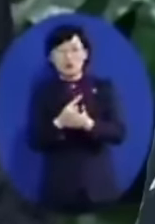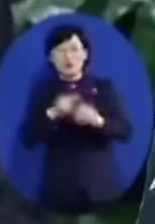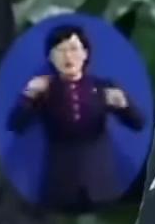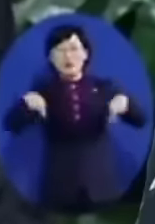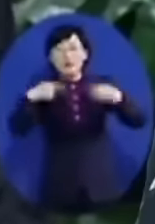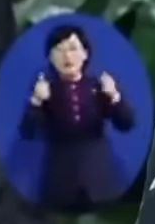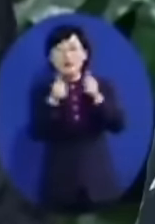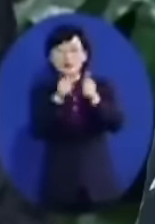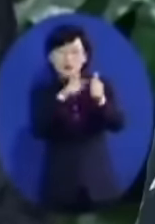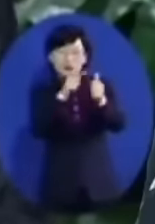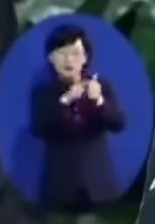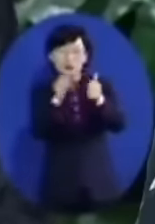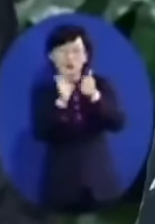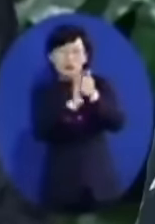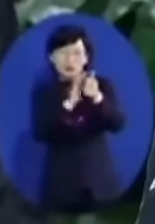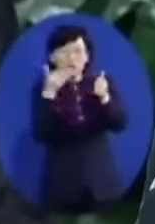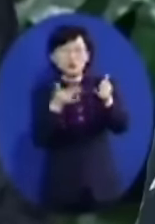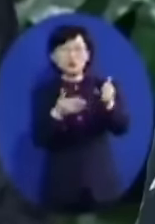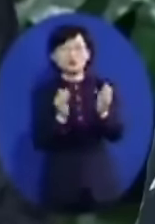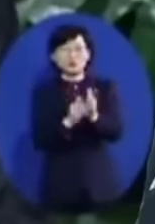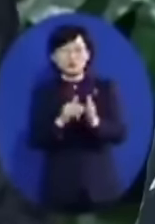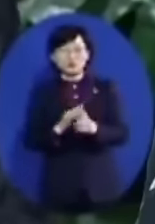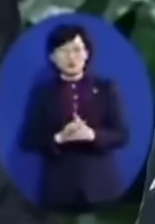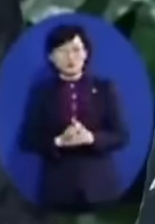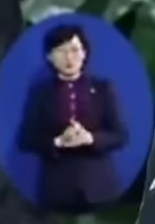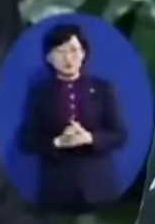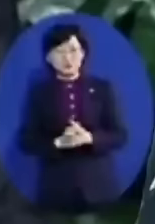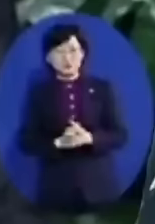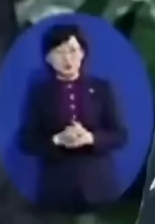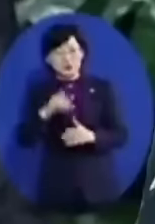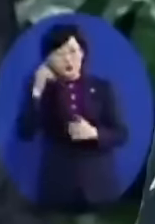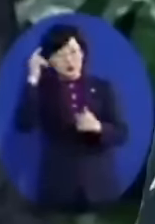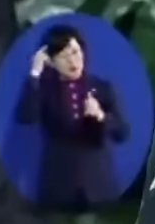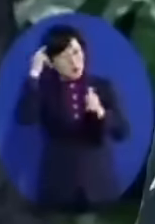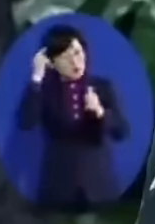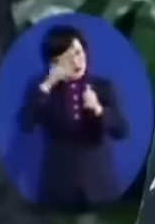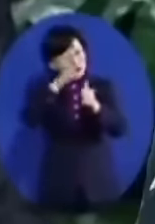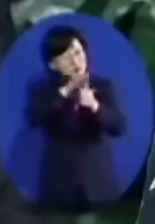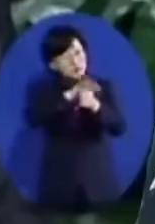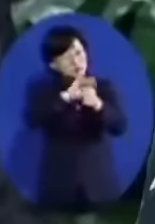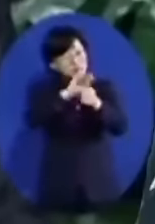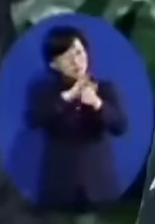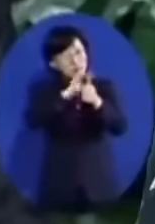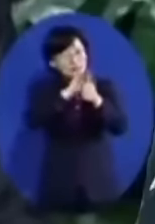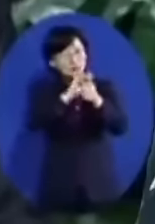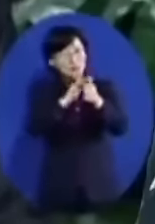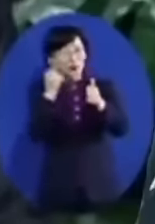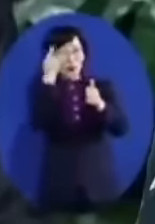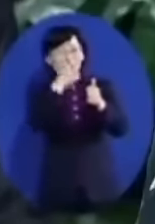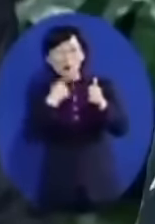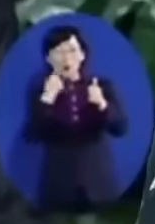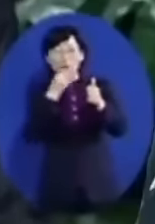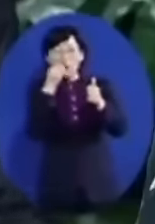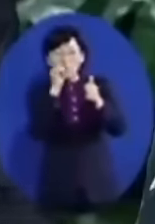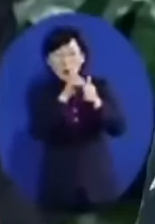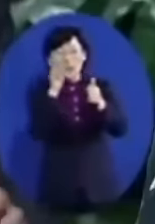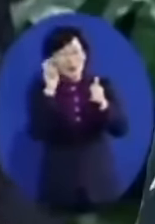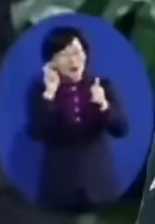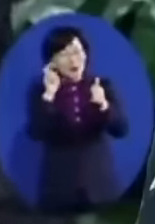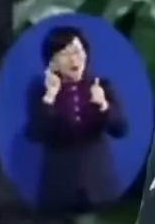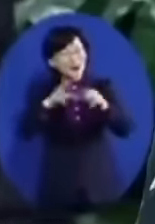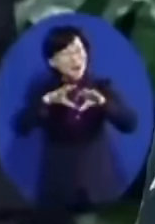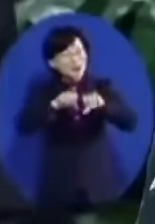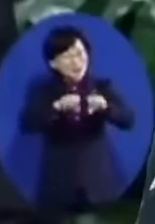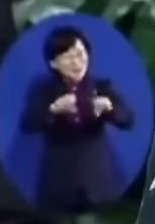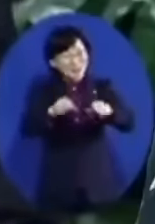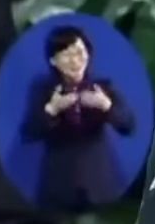엘리야를 어루만져 주었습니다. 어떻게 머리를 쓰다듬어 주는지 얼굴에 뽀뽀를 해 줬는지 마사지를